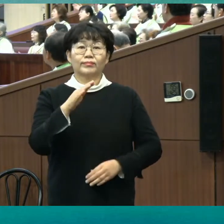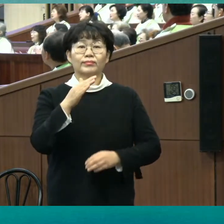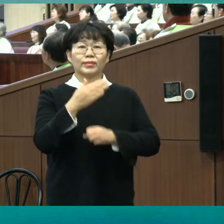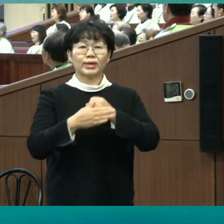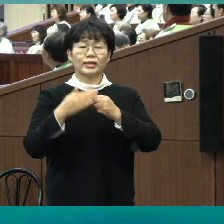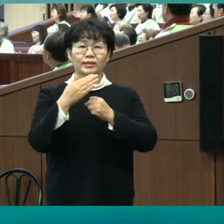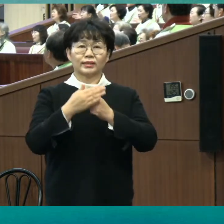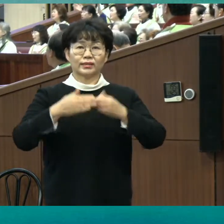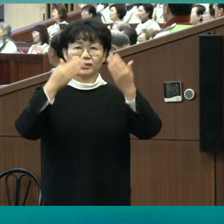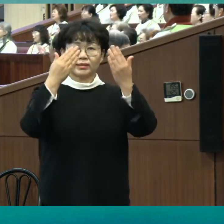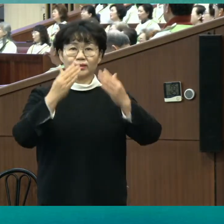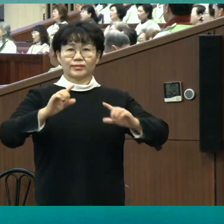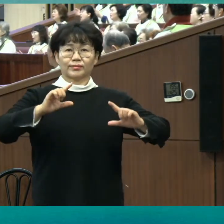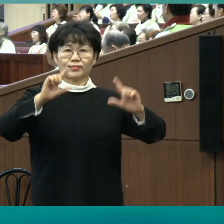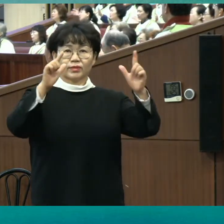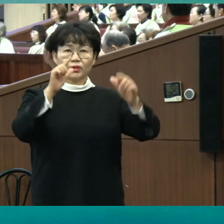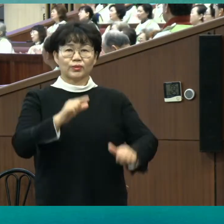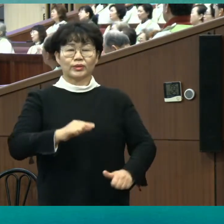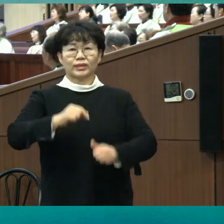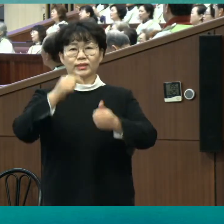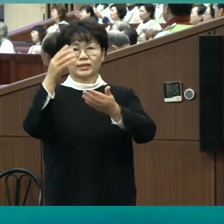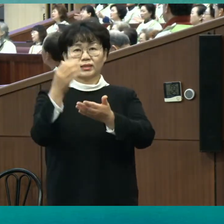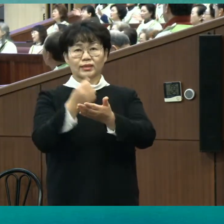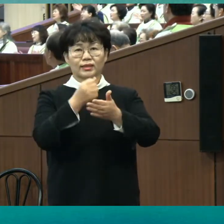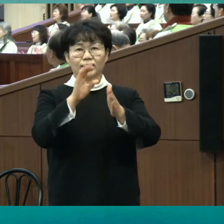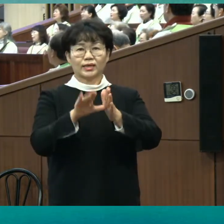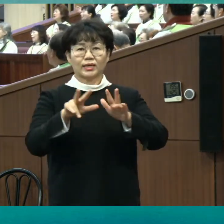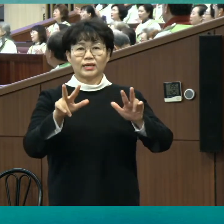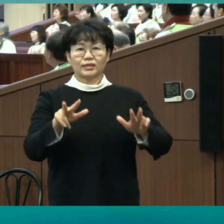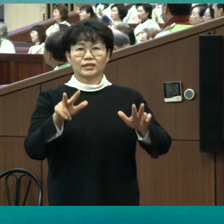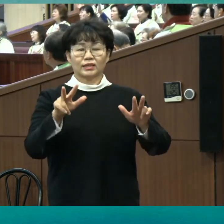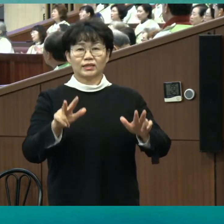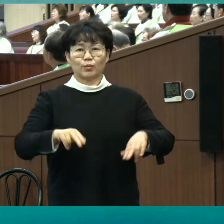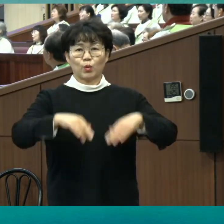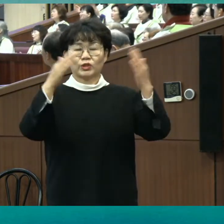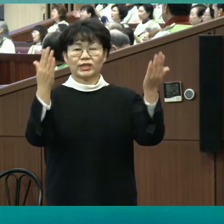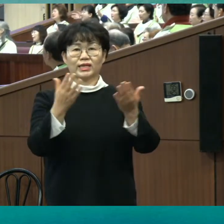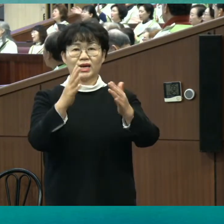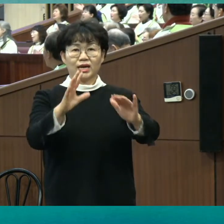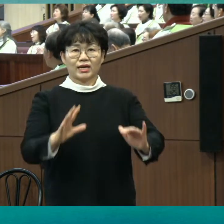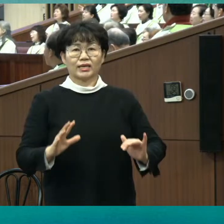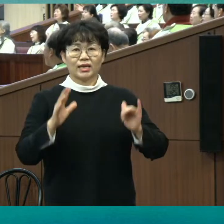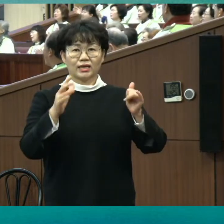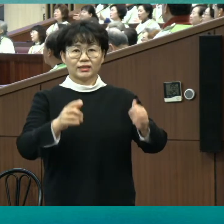은혜 받을 날과 구원 지금 온 세상에